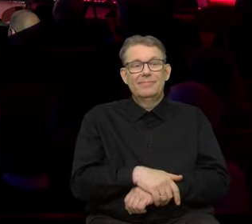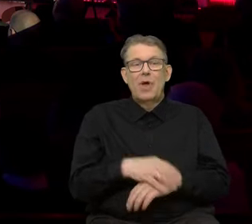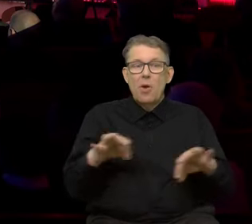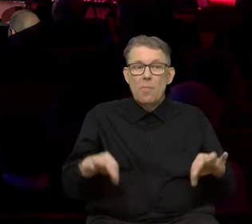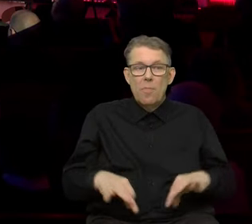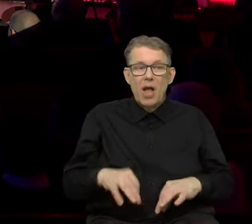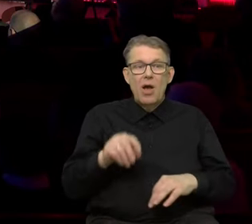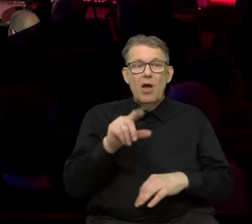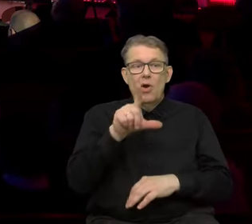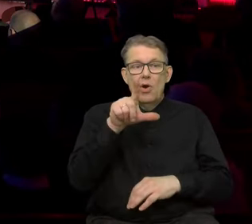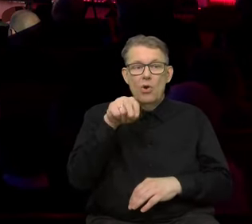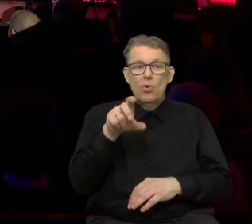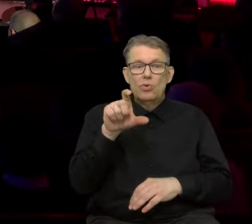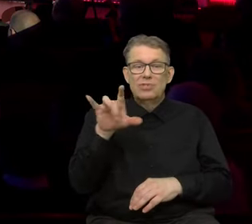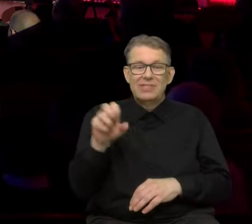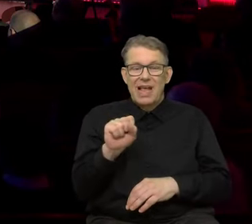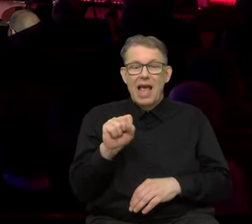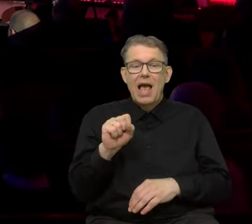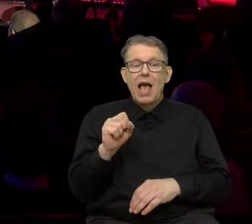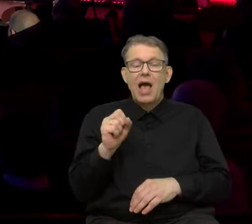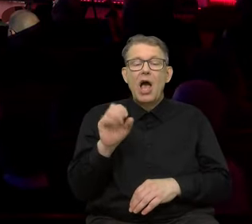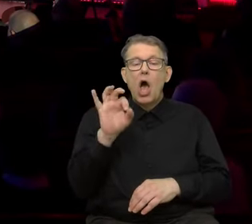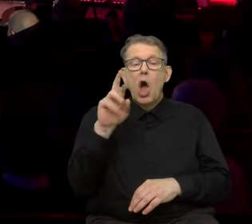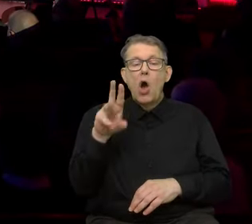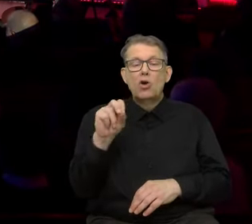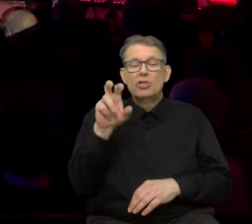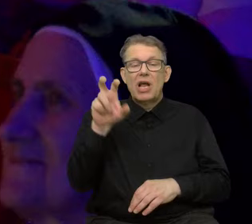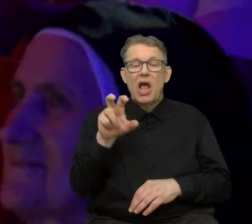pani Lucja Orzechowska.